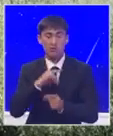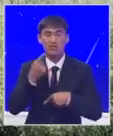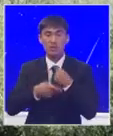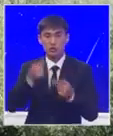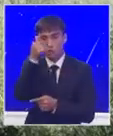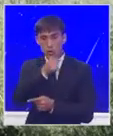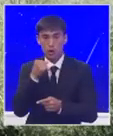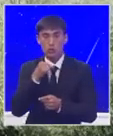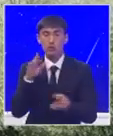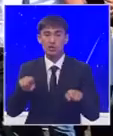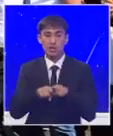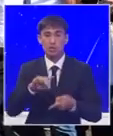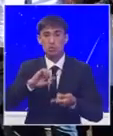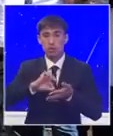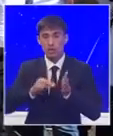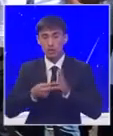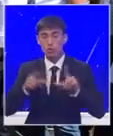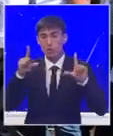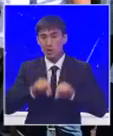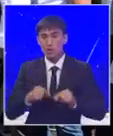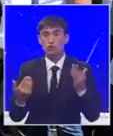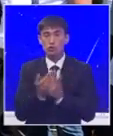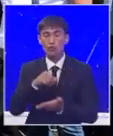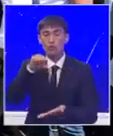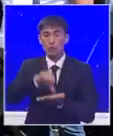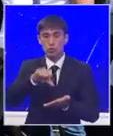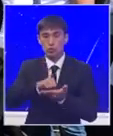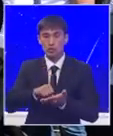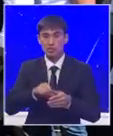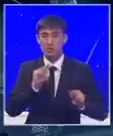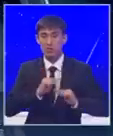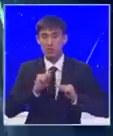следующем году они также планируют приехать снова и принять участие в его